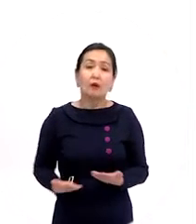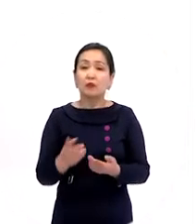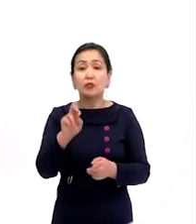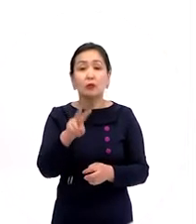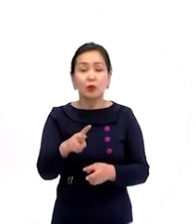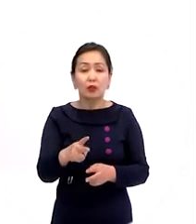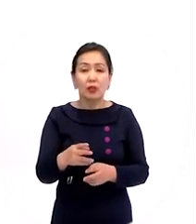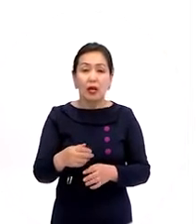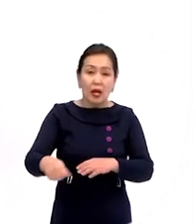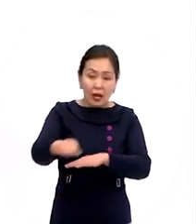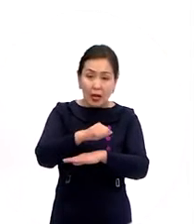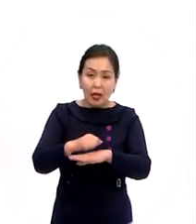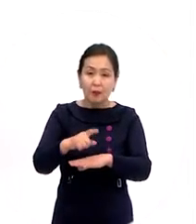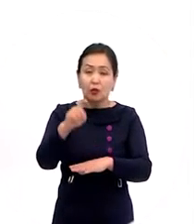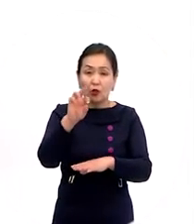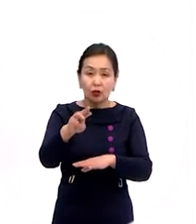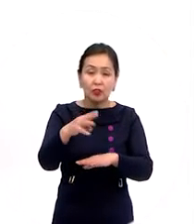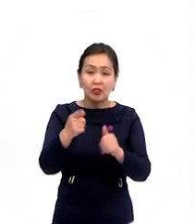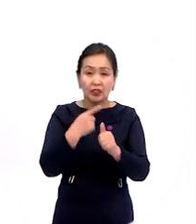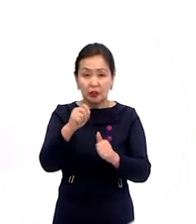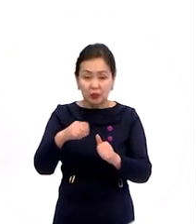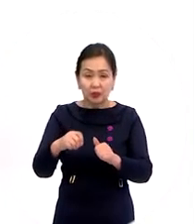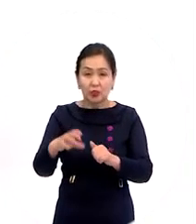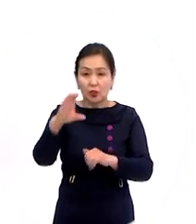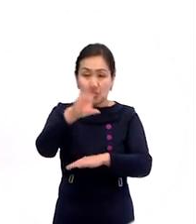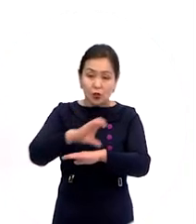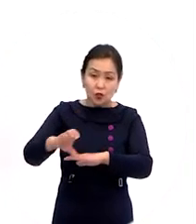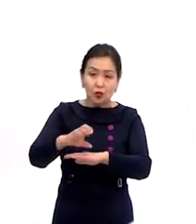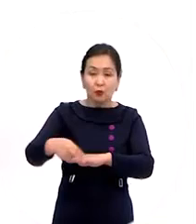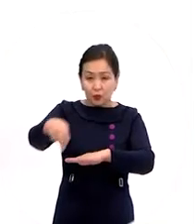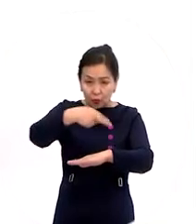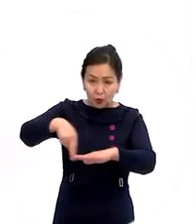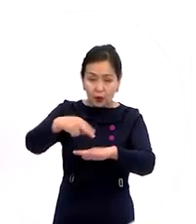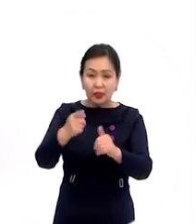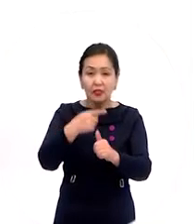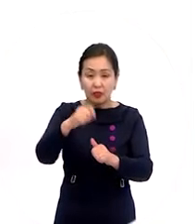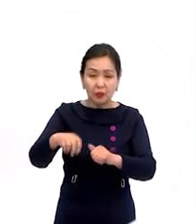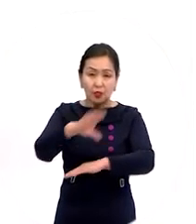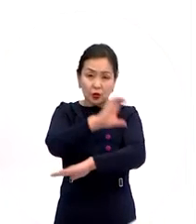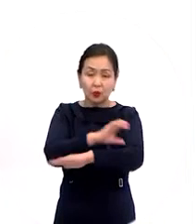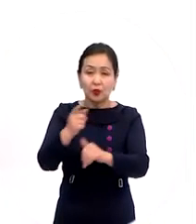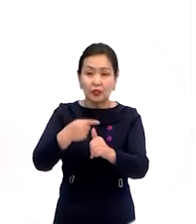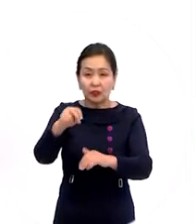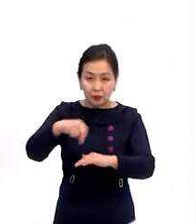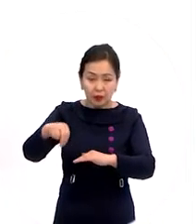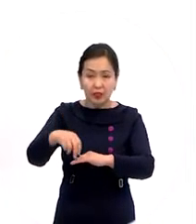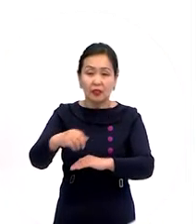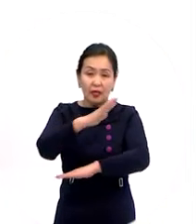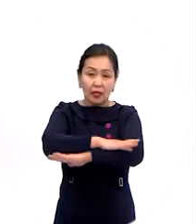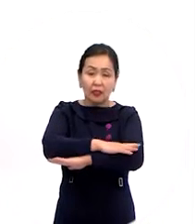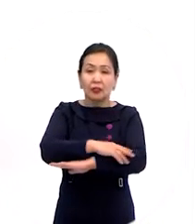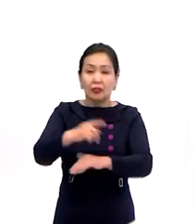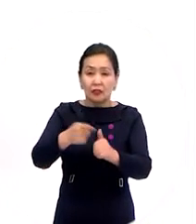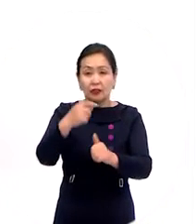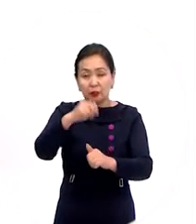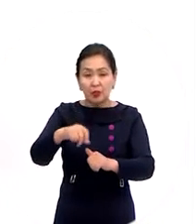амьдардаг бол аймаг хотын нэрээ бичээд, сум дүүргийн нэрээ бичээд, сургуулийн нэрээ бичээд, анги бүлгийн